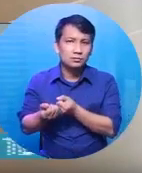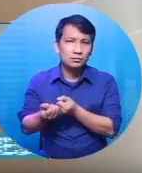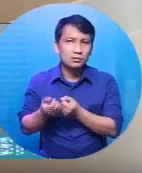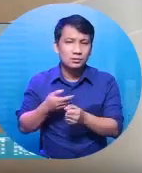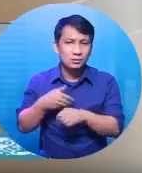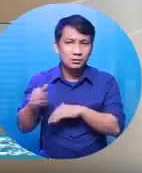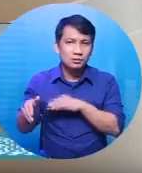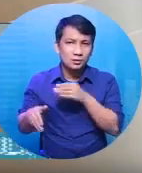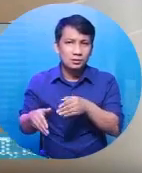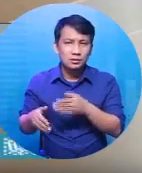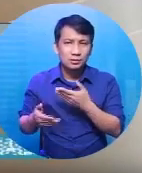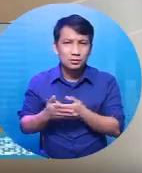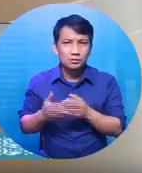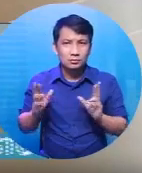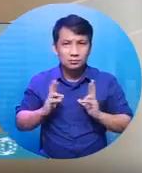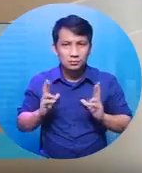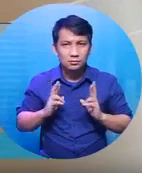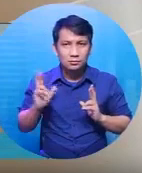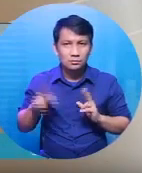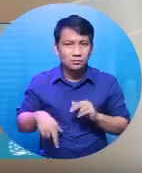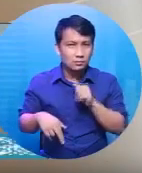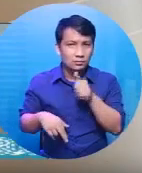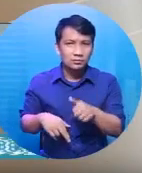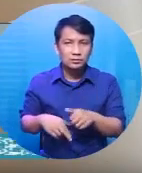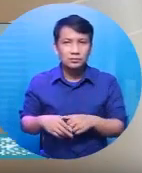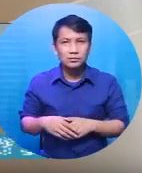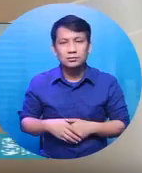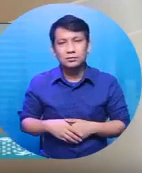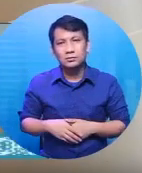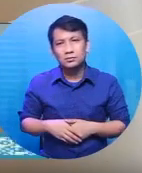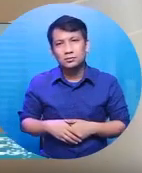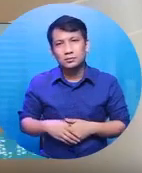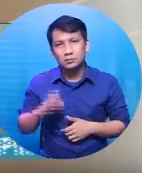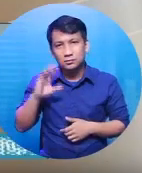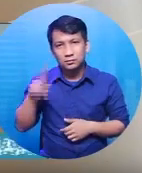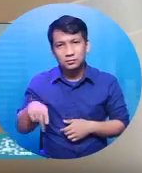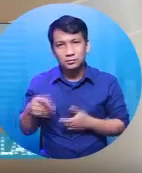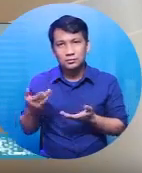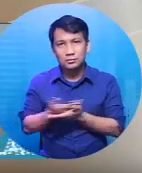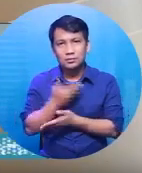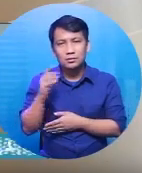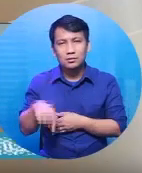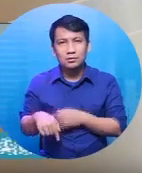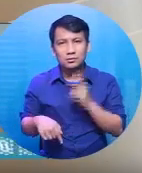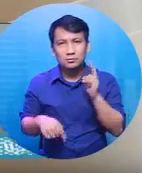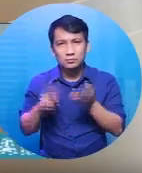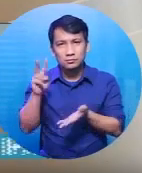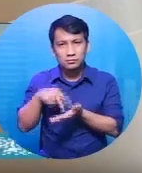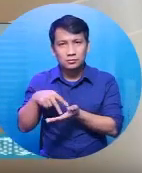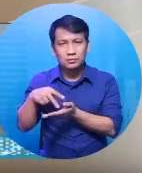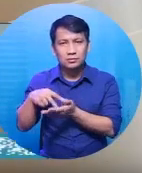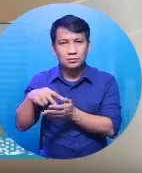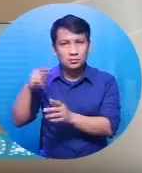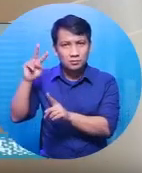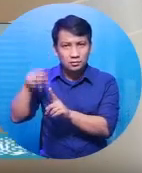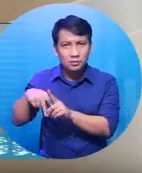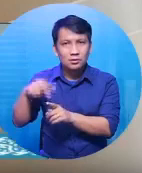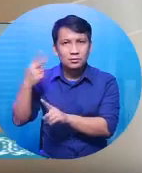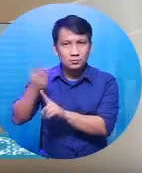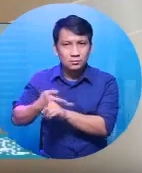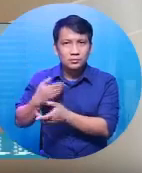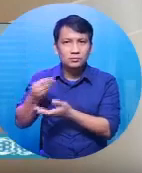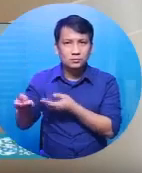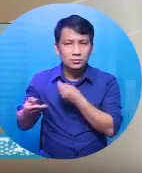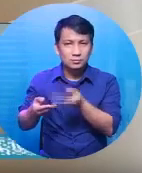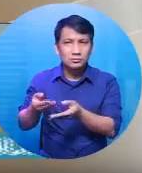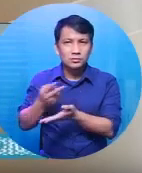sir, ng rep. Hindi masyadong luma yung rep. Binigyan ko siya ng cellphone na ginagamit niya, sir. 2,000 po kada linggo doon, may binibigyan ko sa